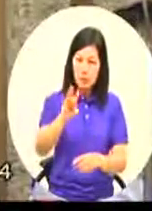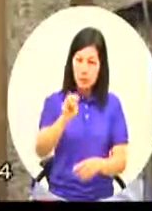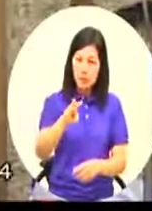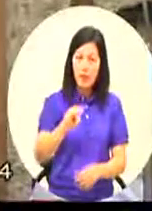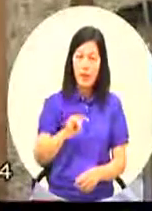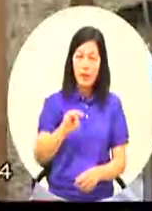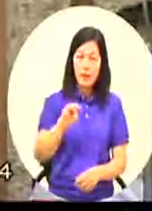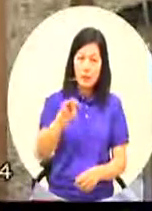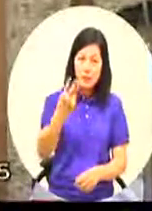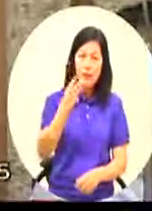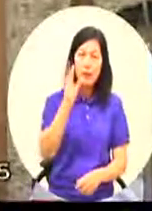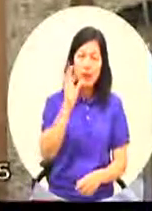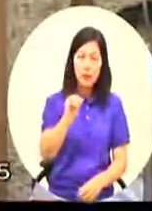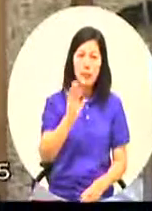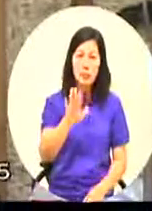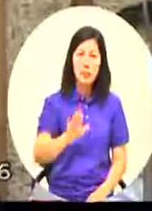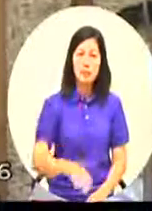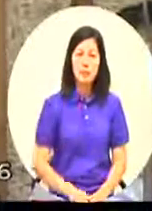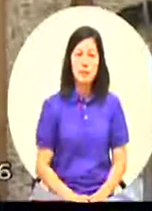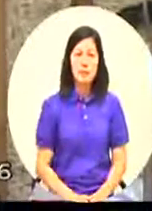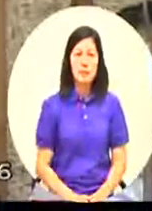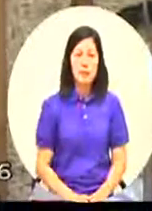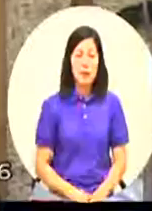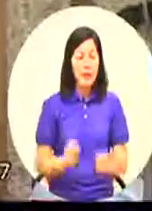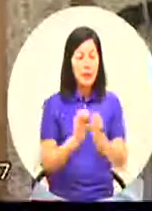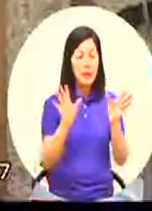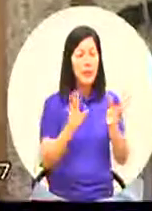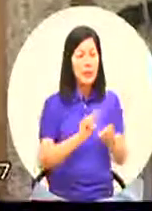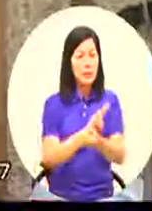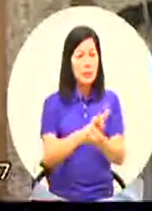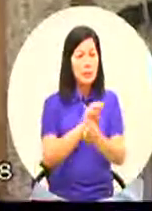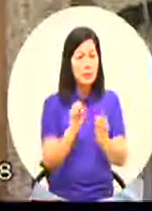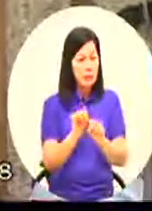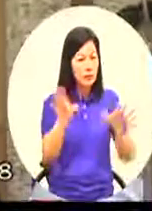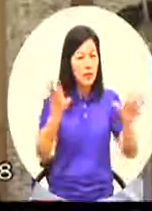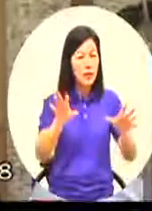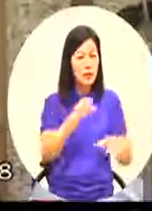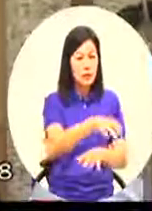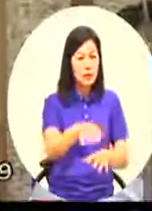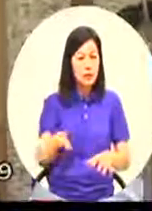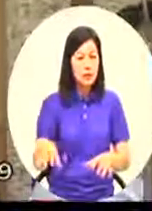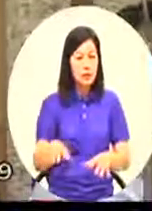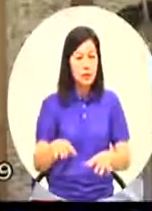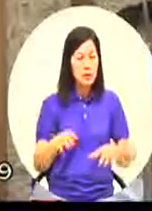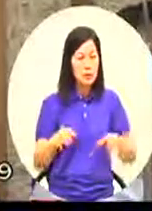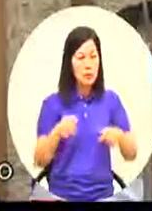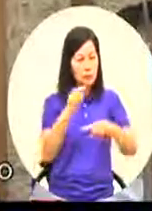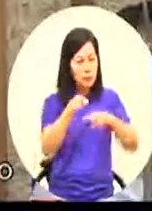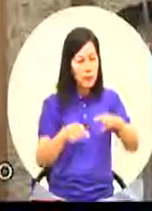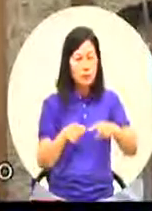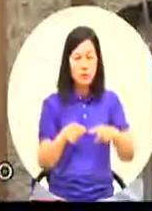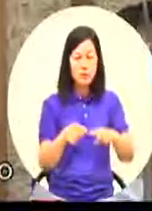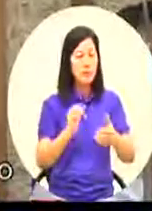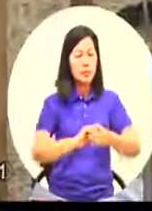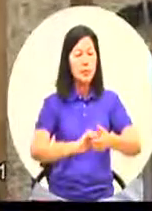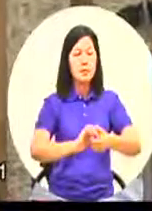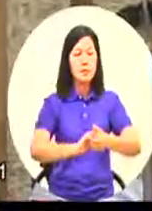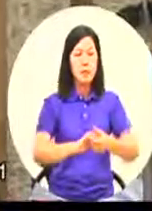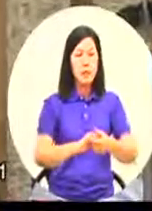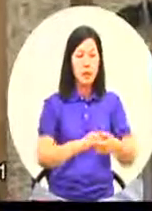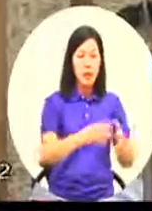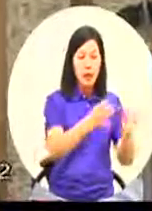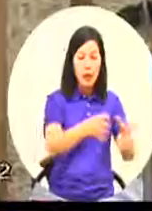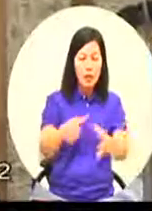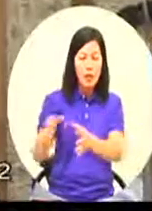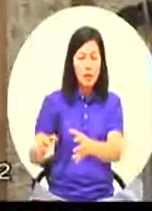局曾局长也去努力，所以我们对茂林的发展，每一个区的发展，它不一定都等同。我们会按照每一个区的发展呢，用